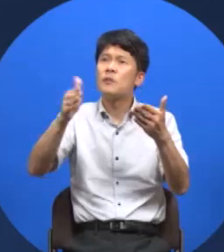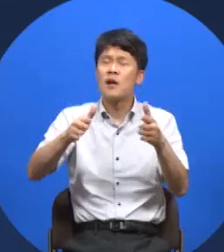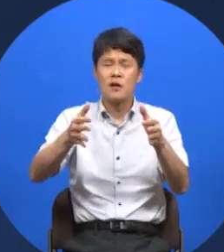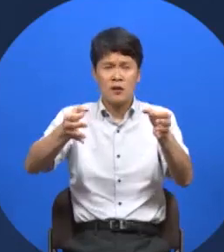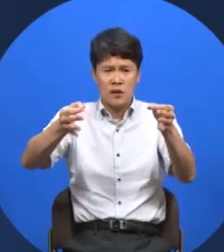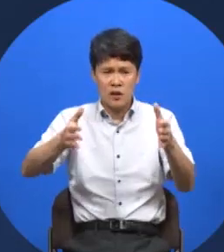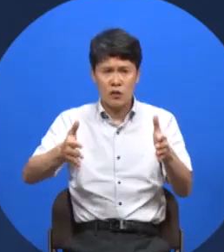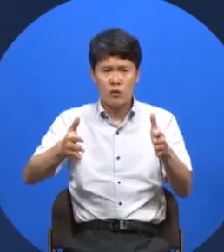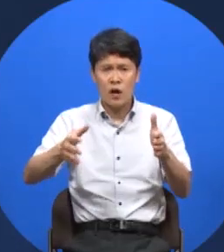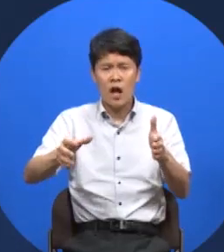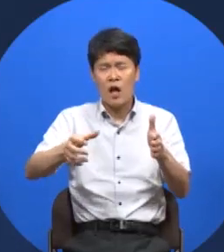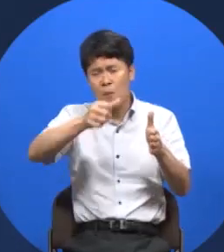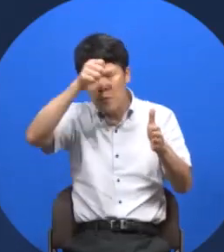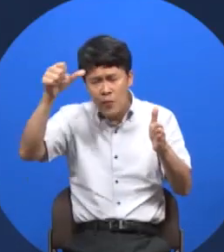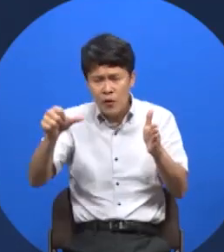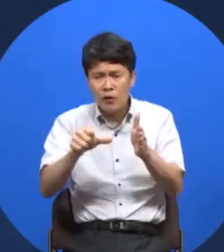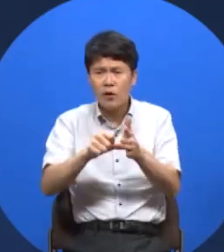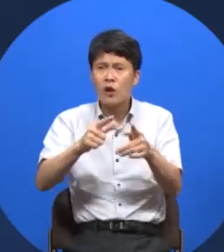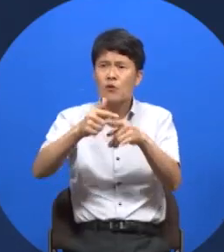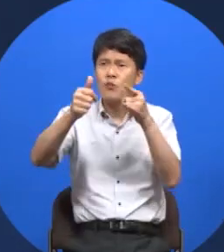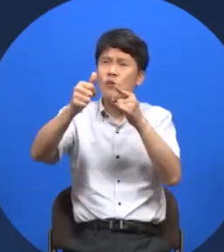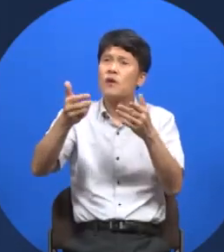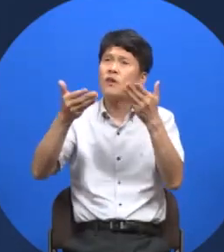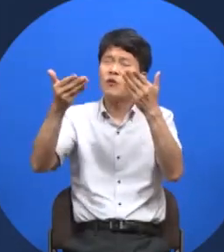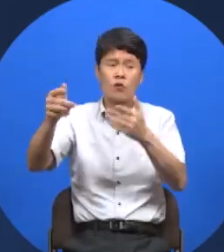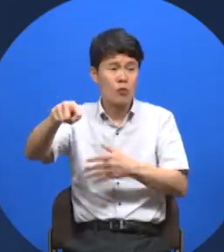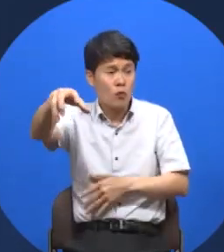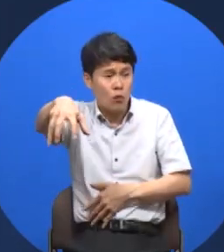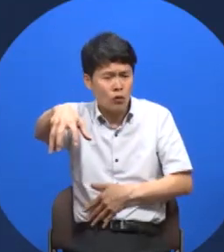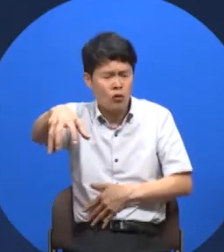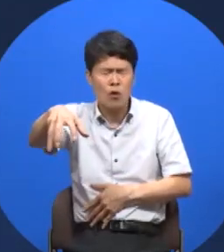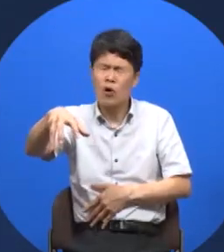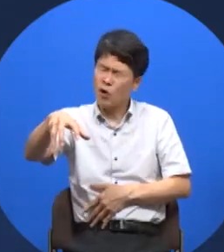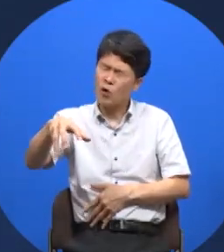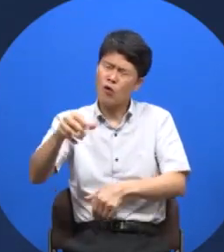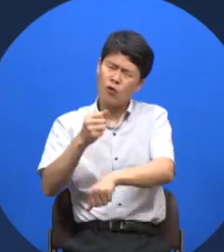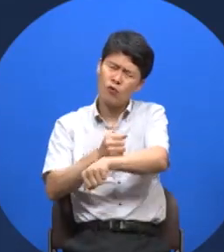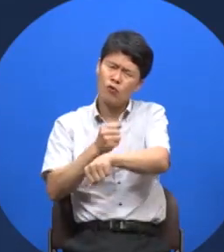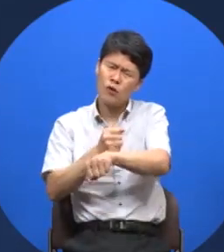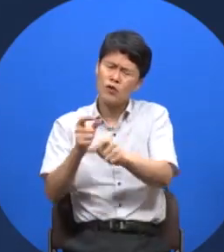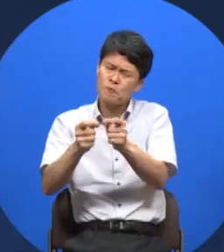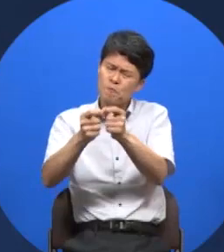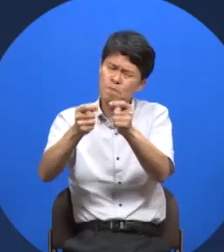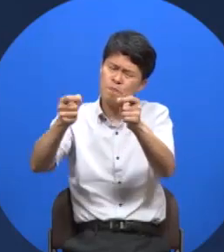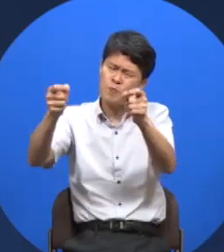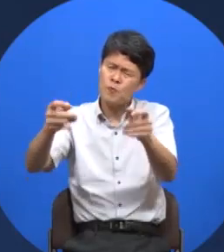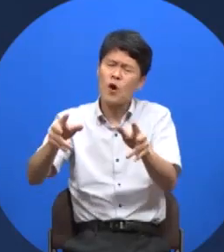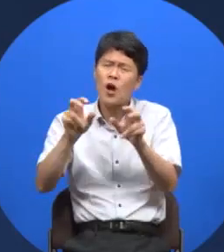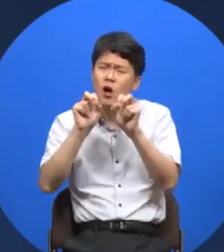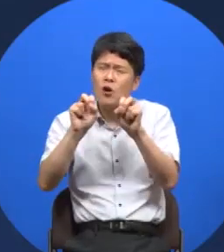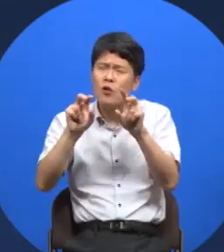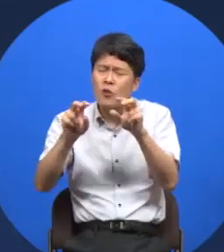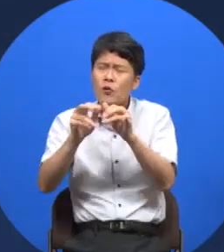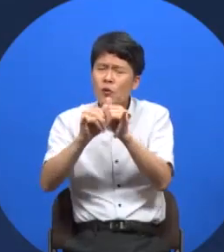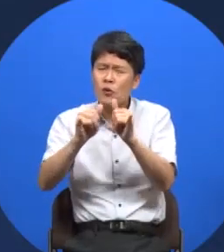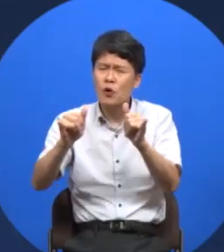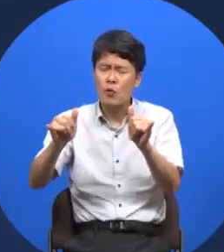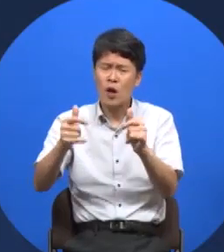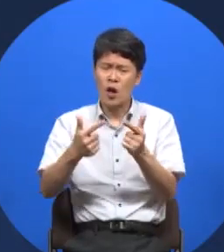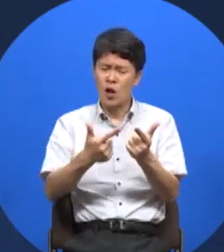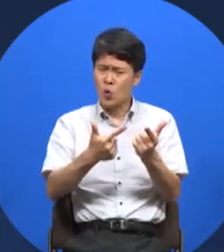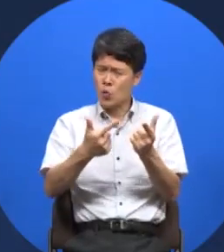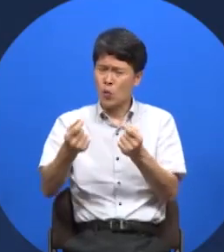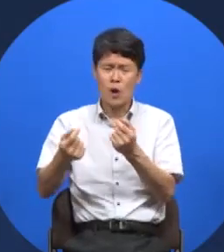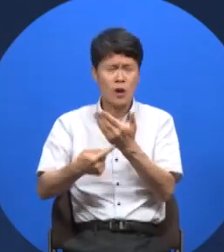동안에 평생을 주께 드리고 거기서 수고하고 있는 장기 선교사와 같은 마음의 선교를 한